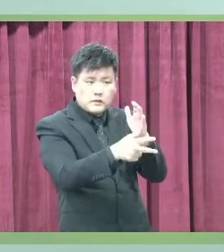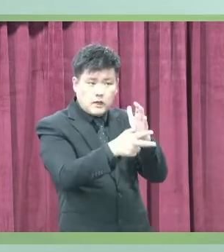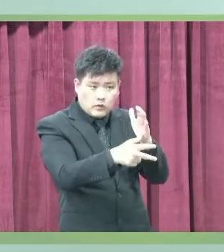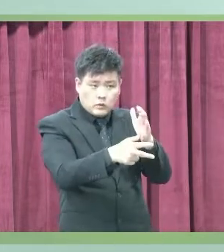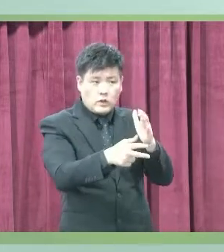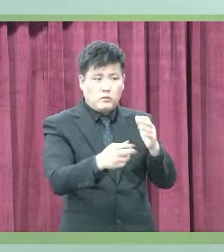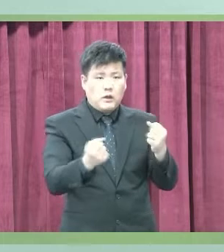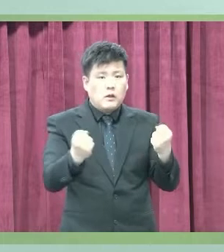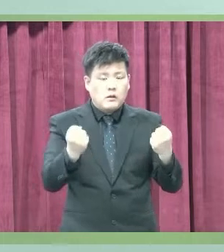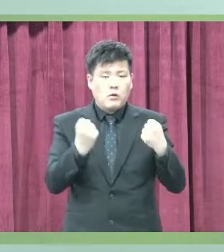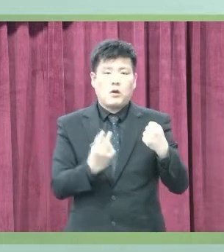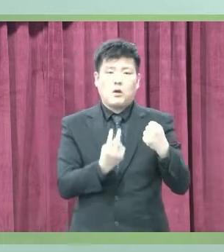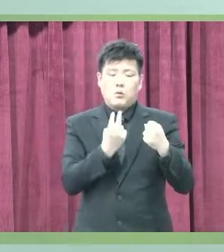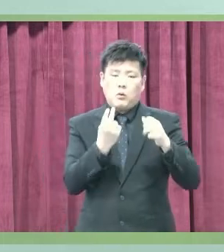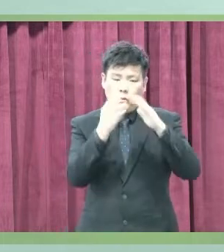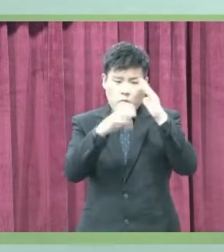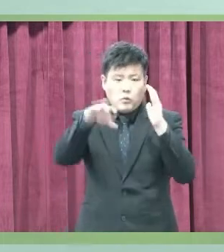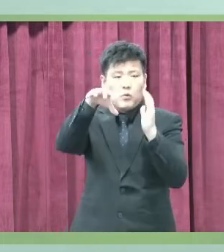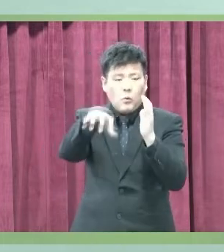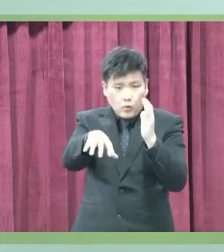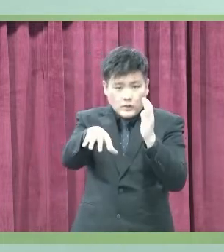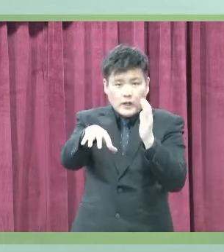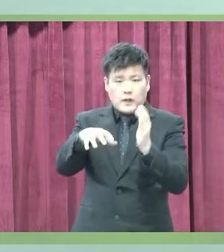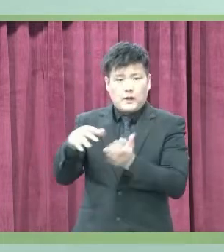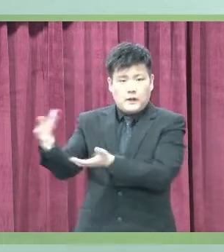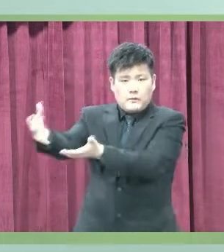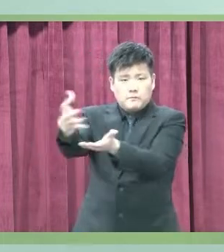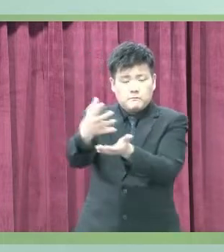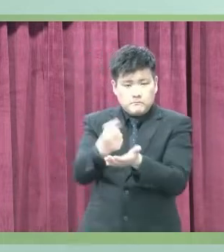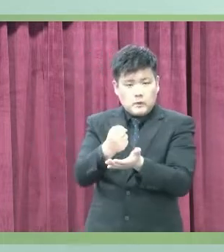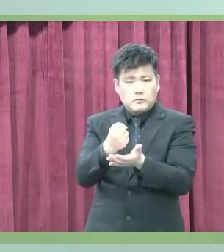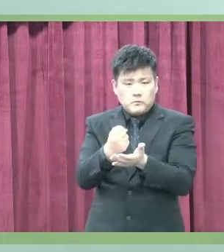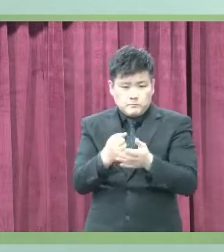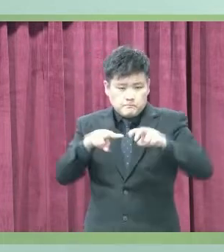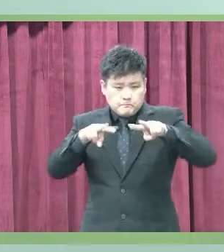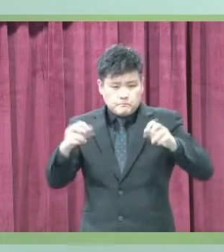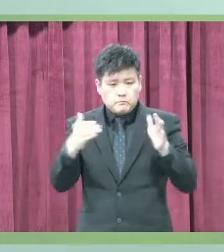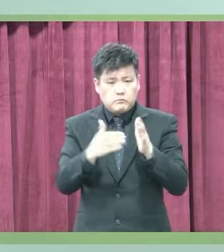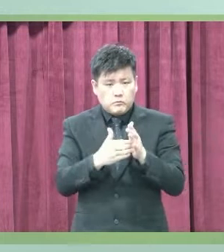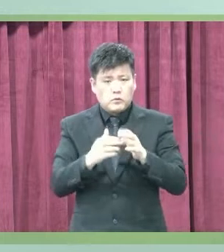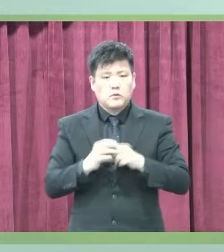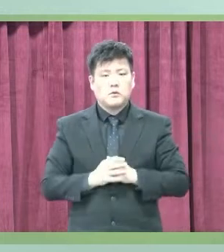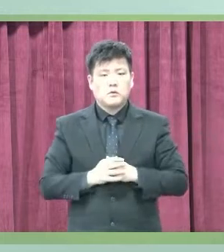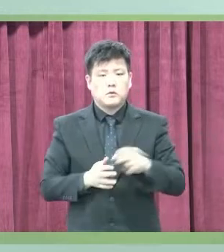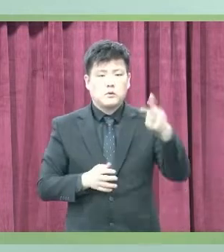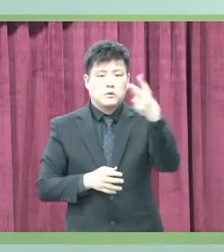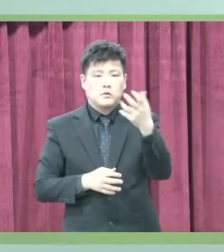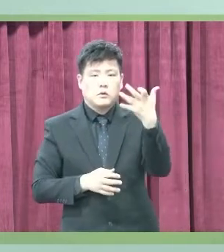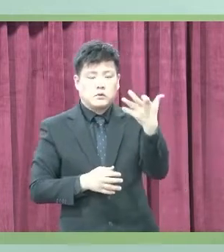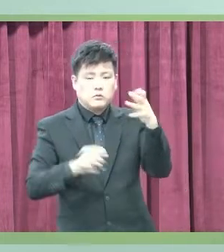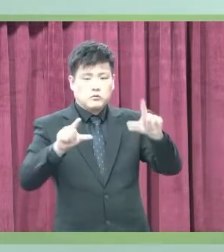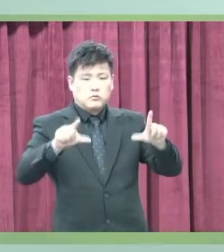국민건강보험공단에서 자격, 검진, 급여 자료를 구독하여 분석하였습니다. 올해 2019년 기준